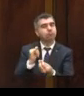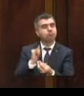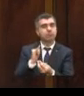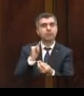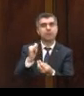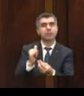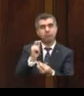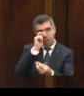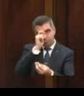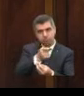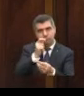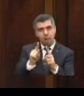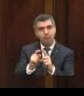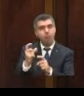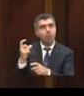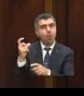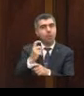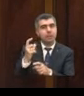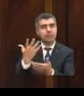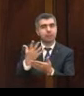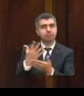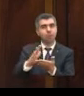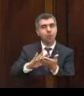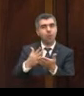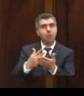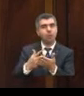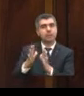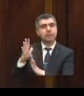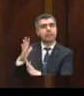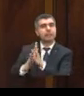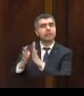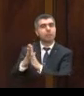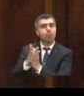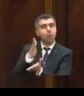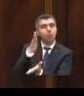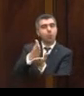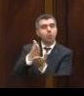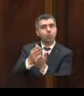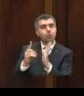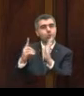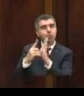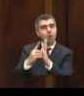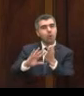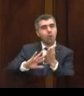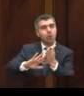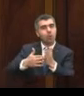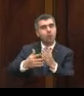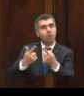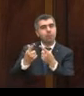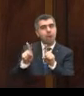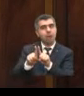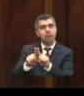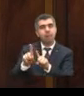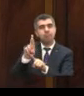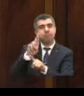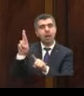على الشرعية الدينية والتاريخية والدستورية والنضالية للمؤسسة الملكية